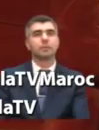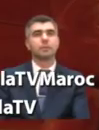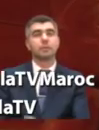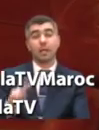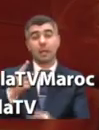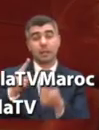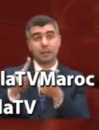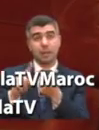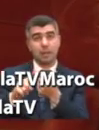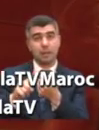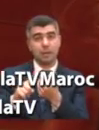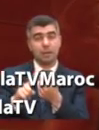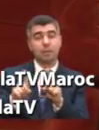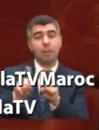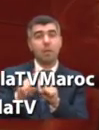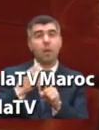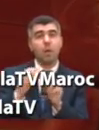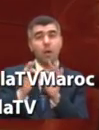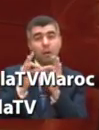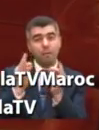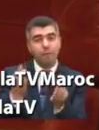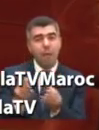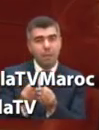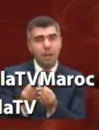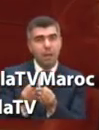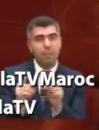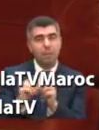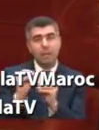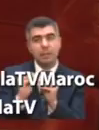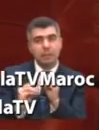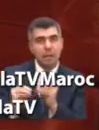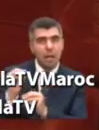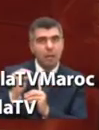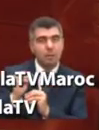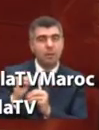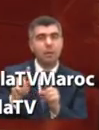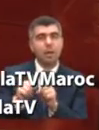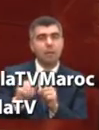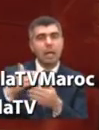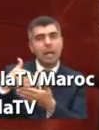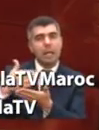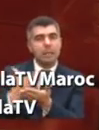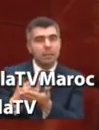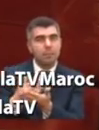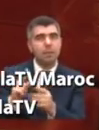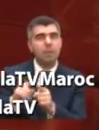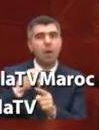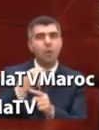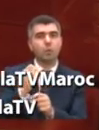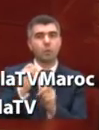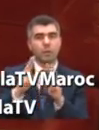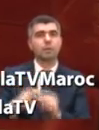المسألة الثانية، اتخذ قرار بما فيها العائلات المركبة، لأن ملي كيدو كيطلعوا الأشطر قلنا غنبداو نحسبوا حسب العائلة واتخذ هذا